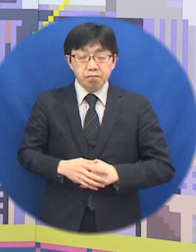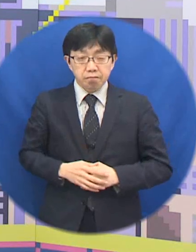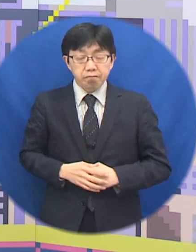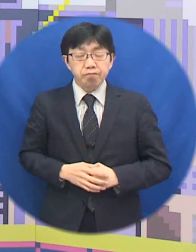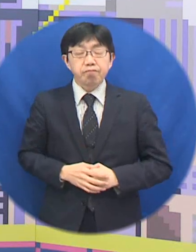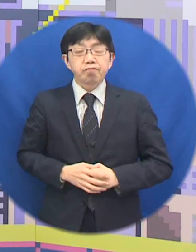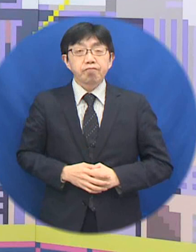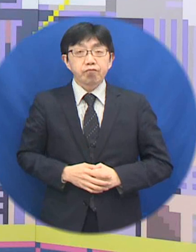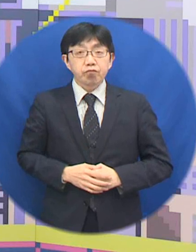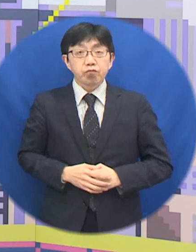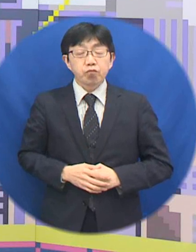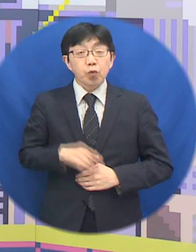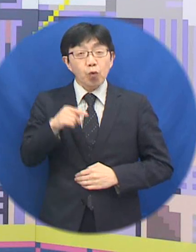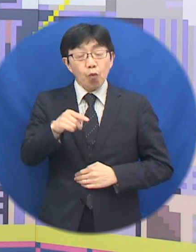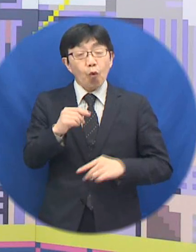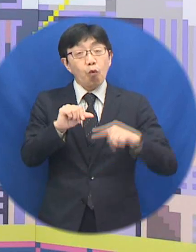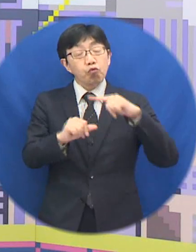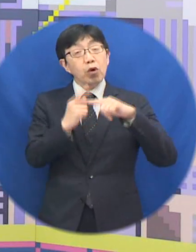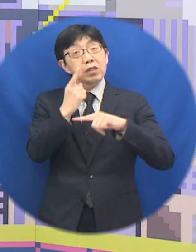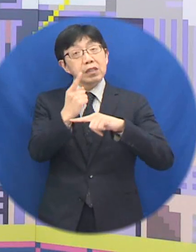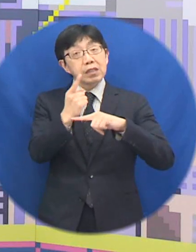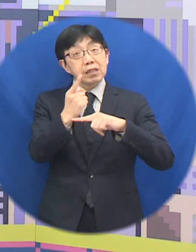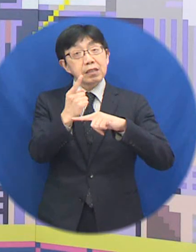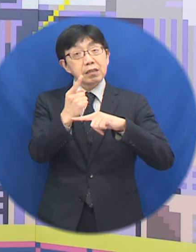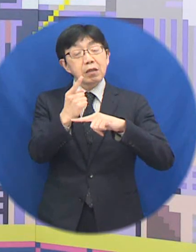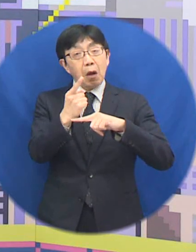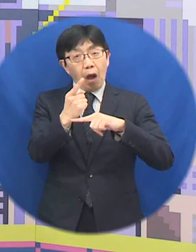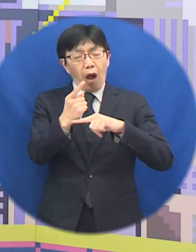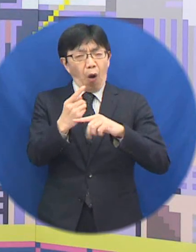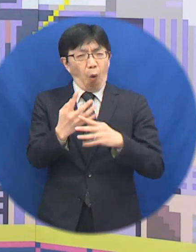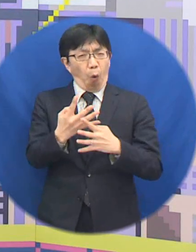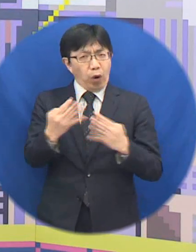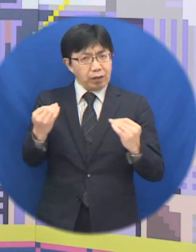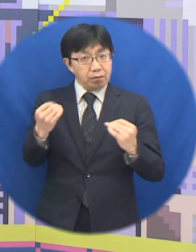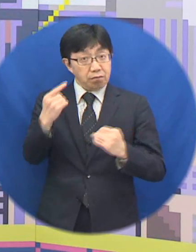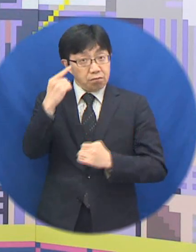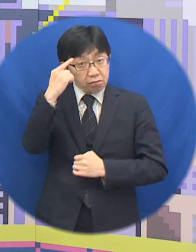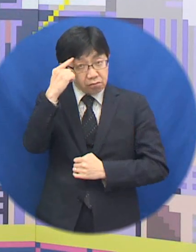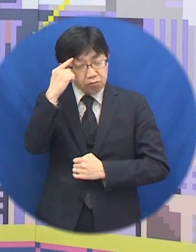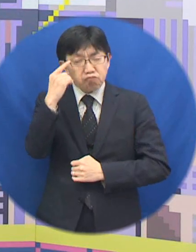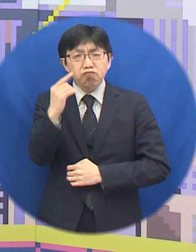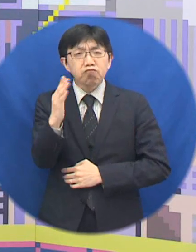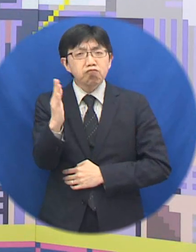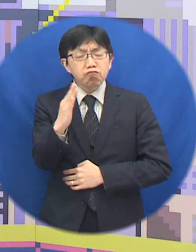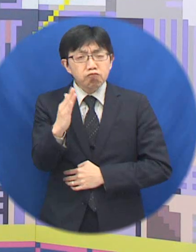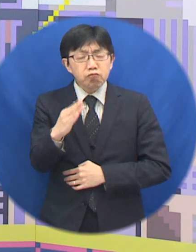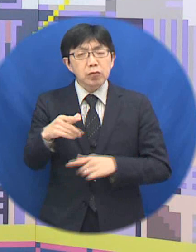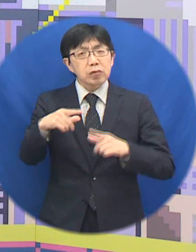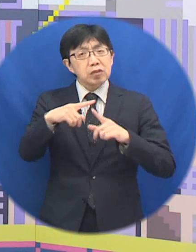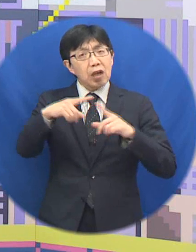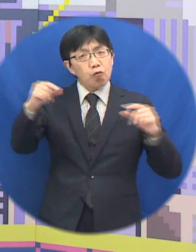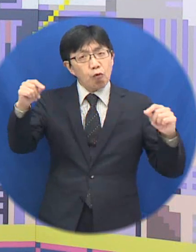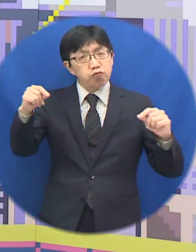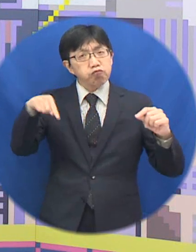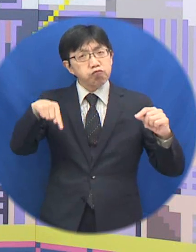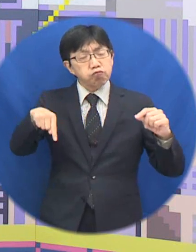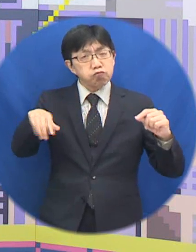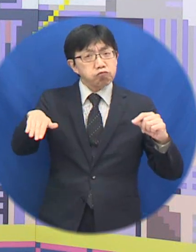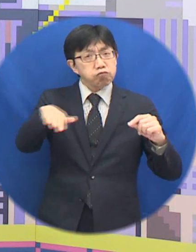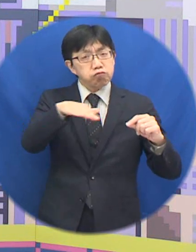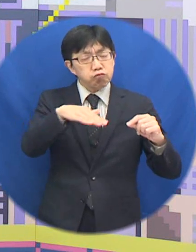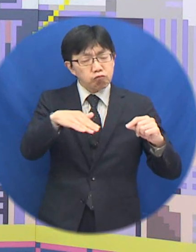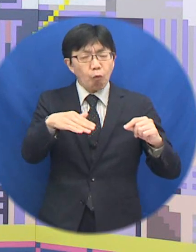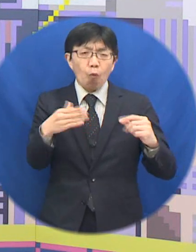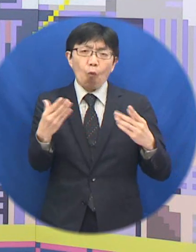ですけれど、この割合を聞くと高いな、多いなという印象を持たれるかもしれませんが、全国的に見ますと決して高い数字